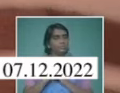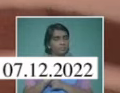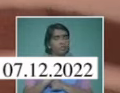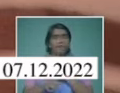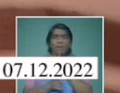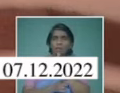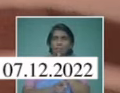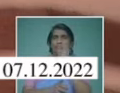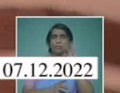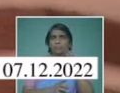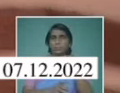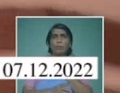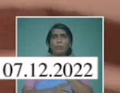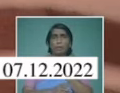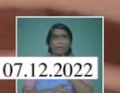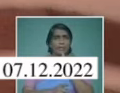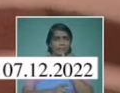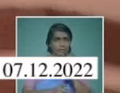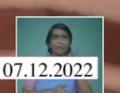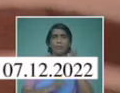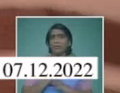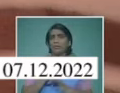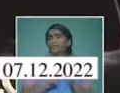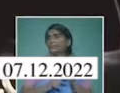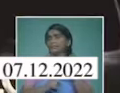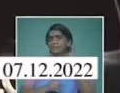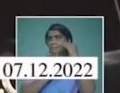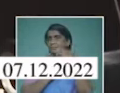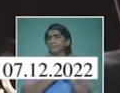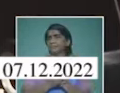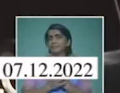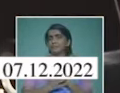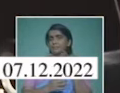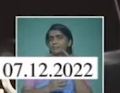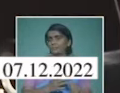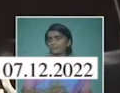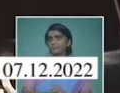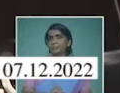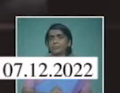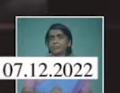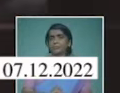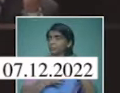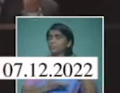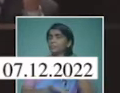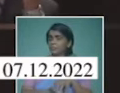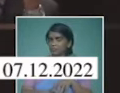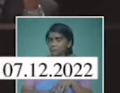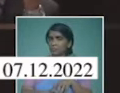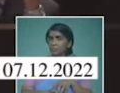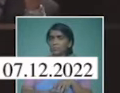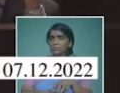இதை இந்த சபைக்கு தெரிவிக்கிறார் என்றதை கூறிக்கொண்டு என்னுடைய சிவநாத்துரை ஸ்ரீகாந்தன் மெத்துமா.